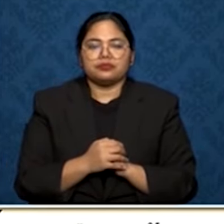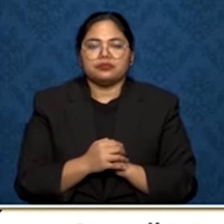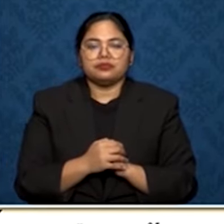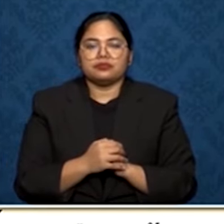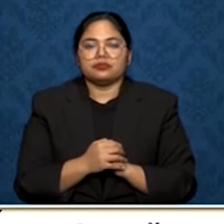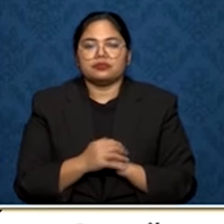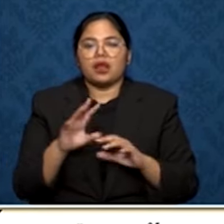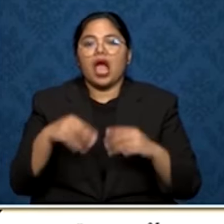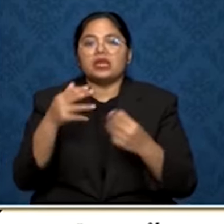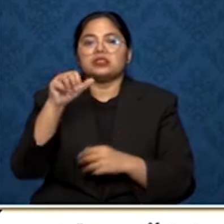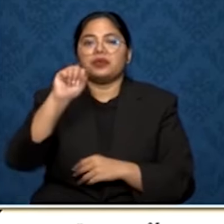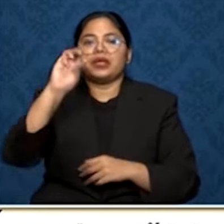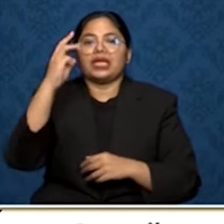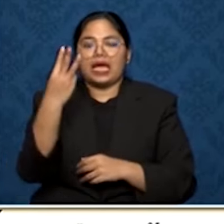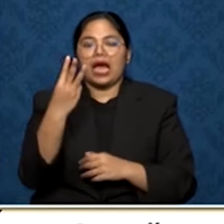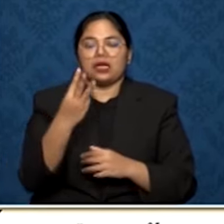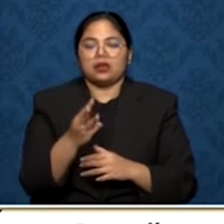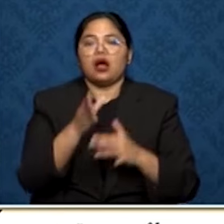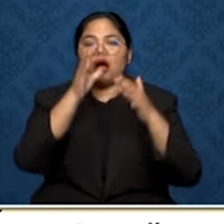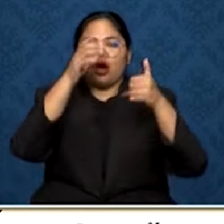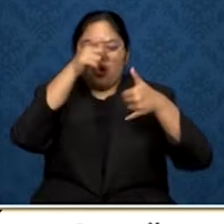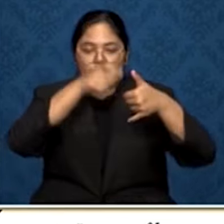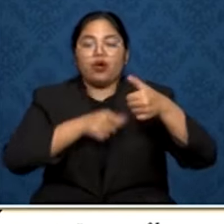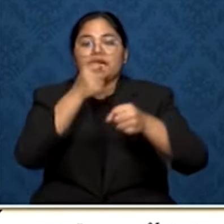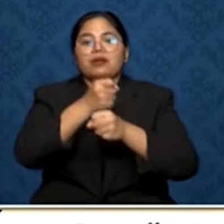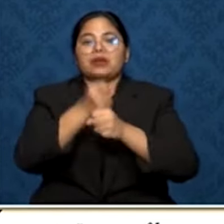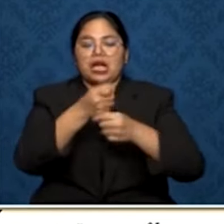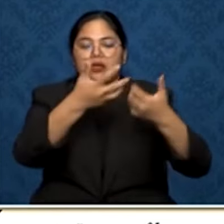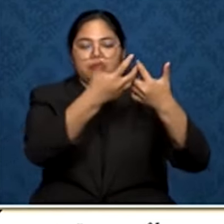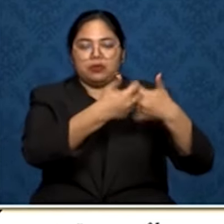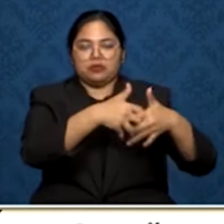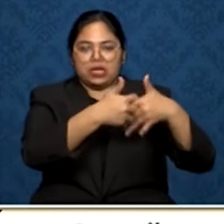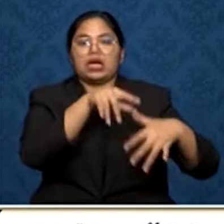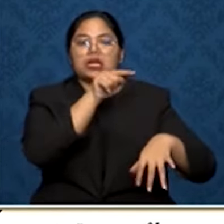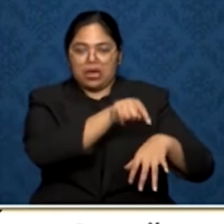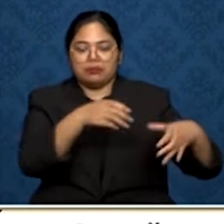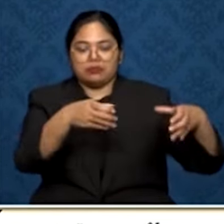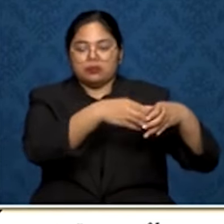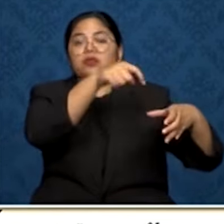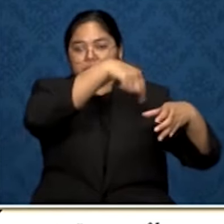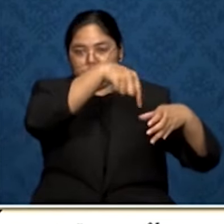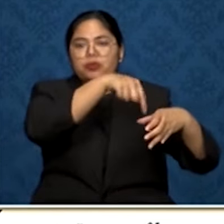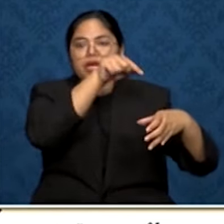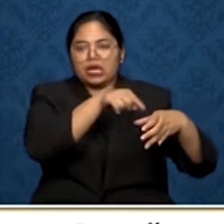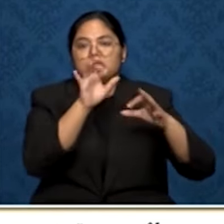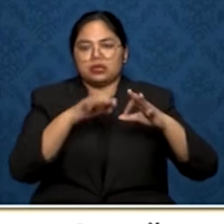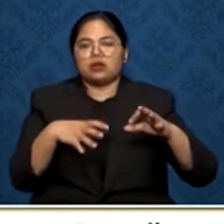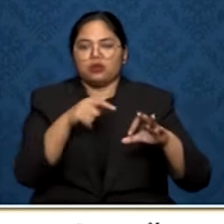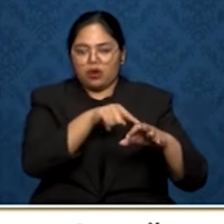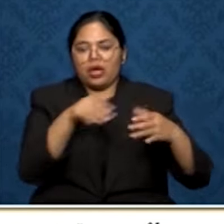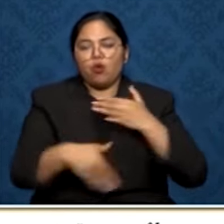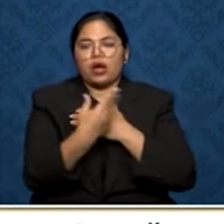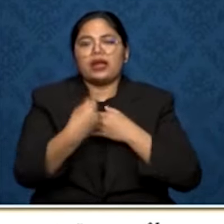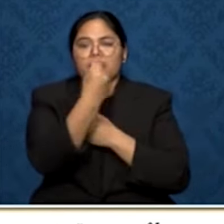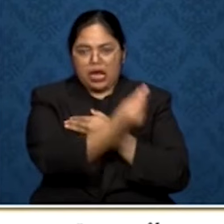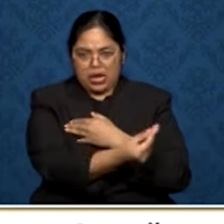ให้สวัสดีการกับคนที่อยู่ในุตส่ases กรมด้วยโอกาส มัไมแบหมายควาคุณพาเขาไป matching เหลเด